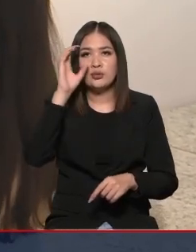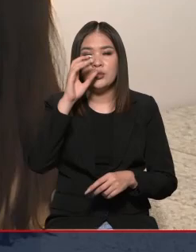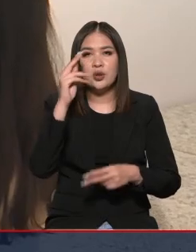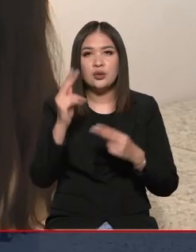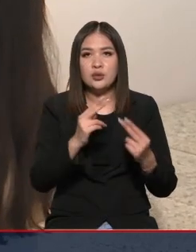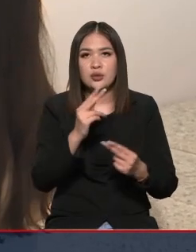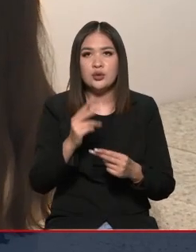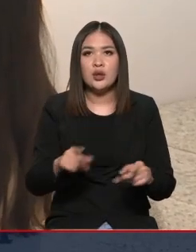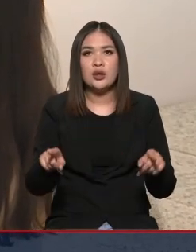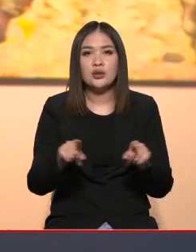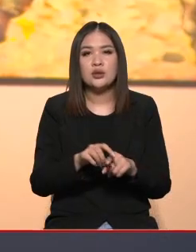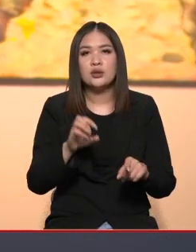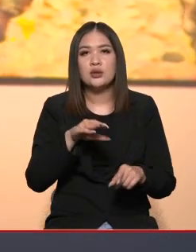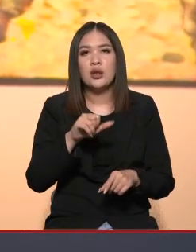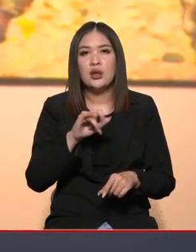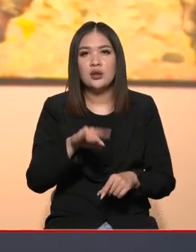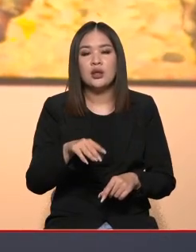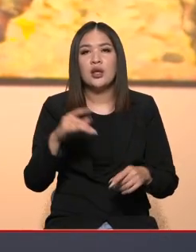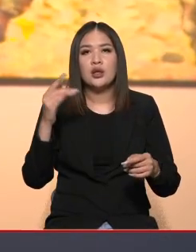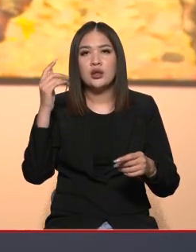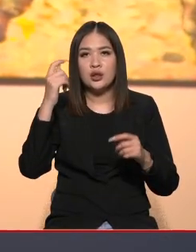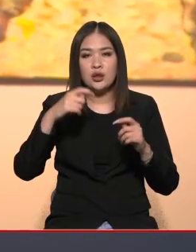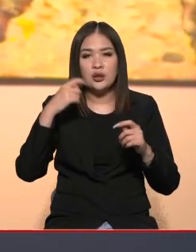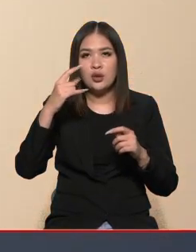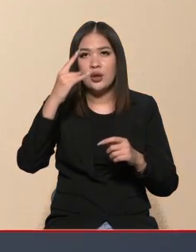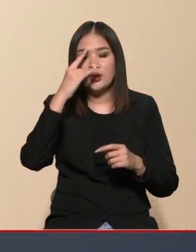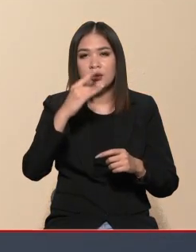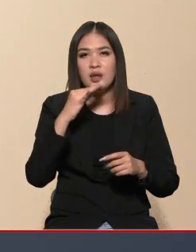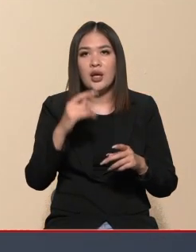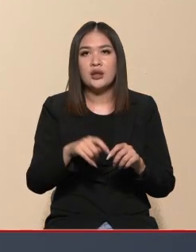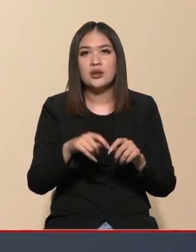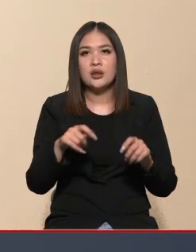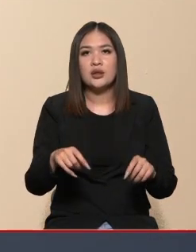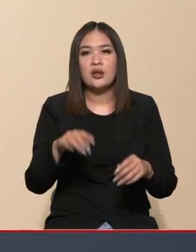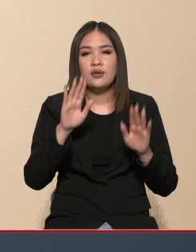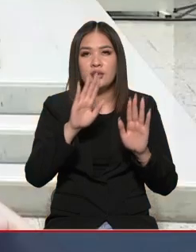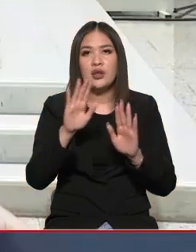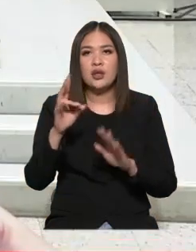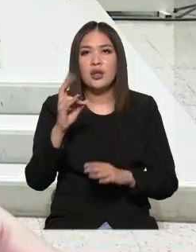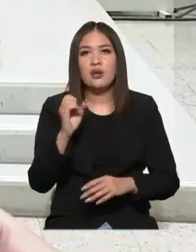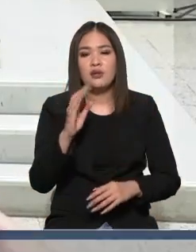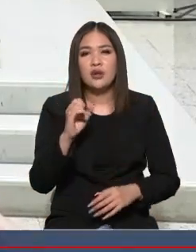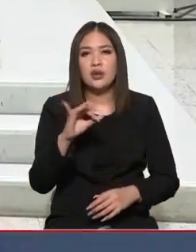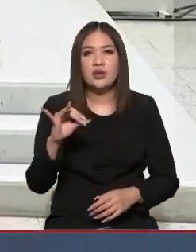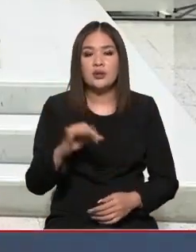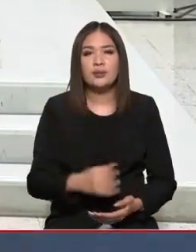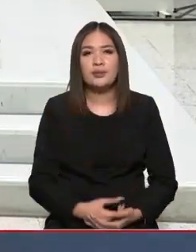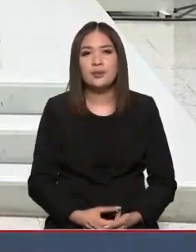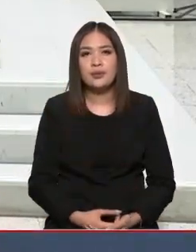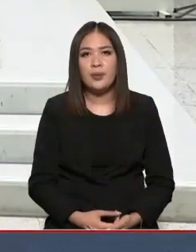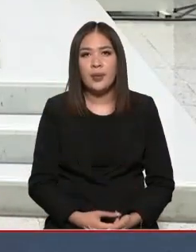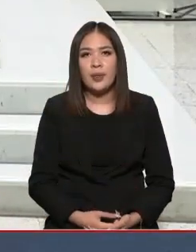А уже скоро стартуют Дни узбекского кино в Казахстане. Ожидается также открытие выставки «Наваи». Не только на выставках у